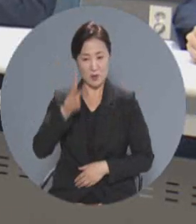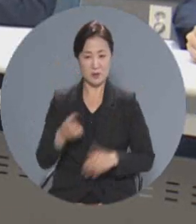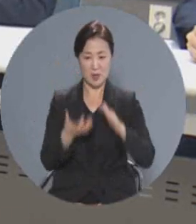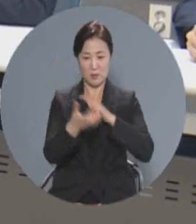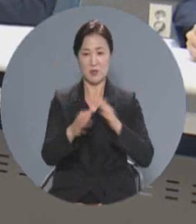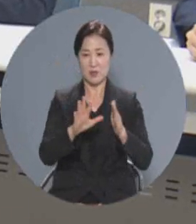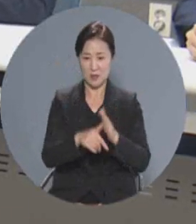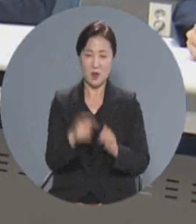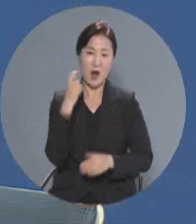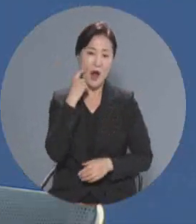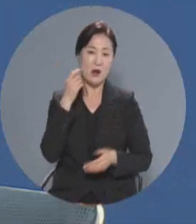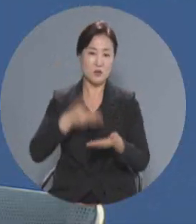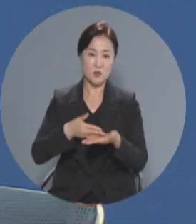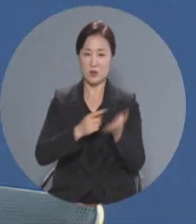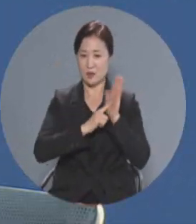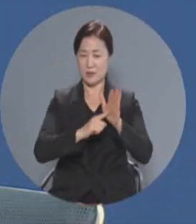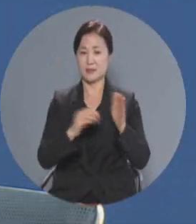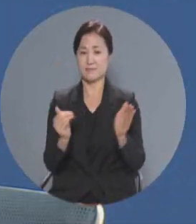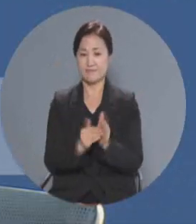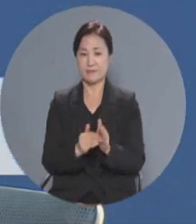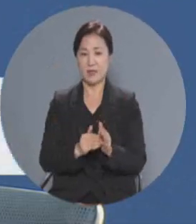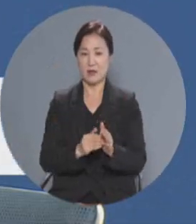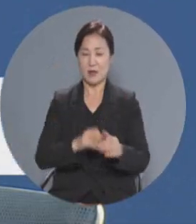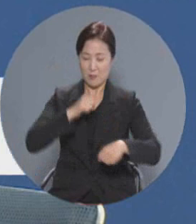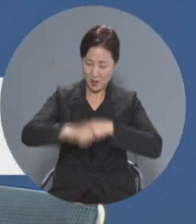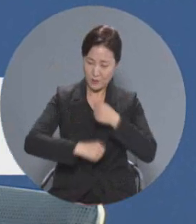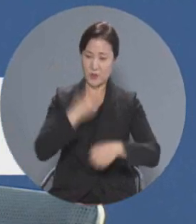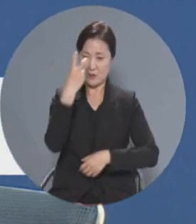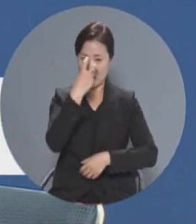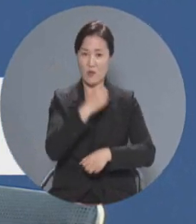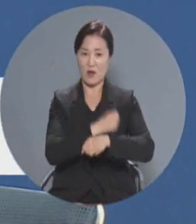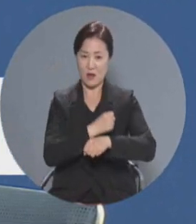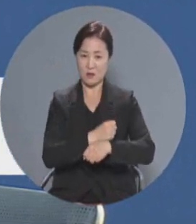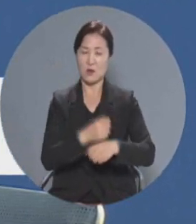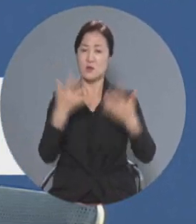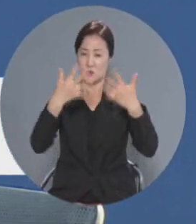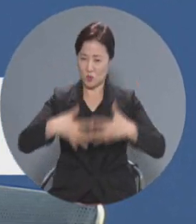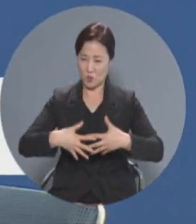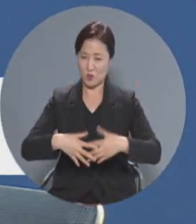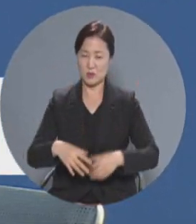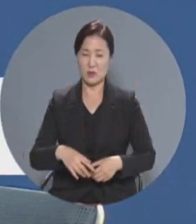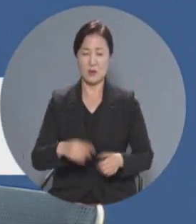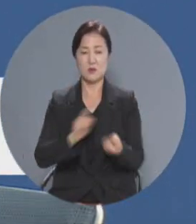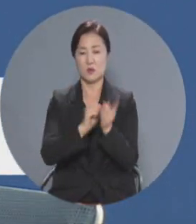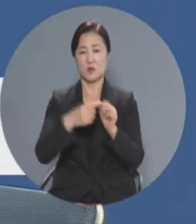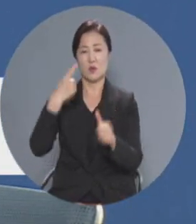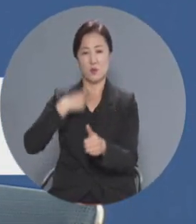가짜뉴스라고 비판했습니다. 무한 검증을 하되 흑색선전의 방식이라든지